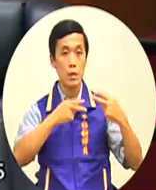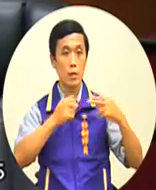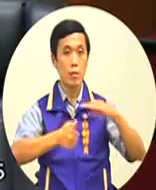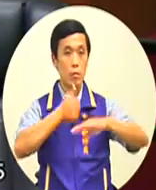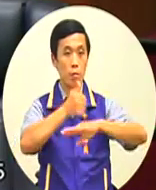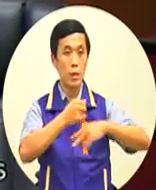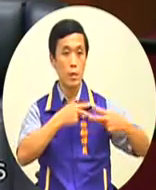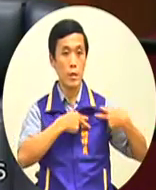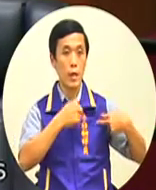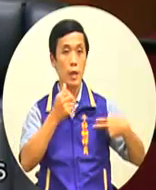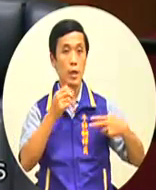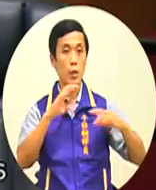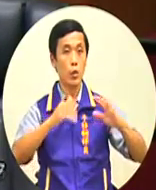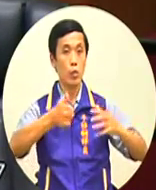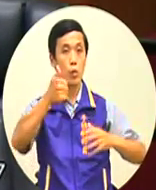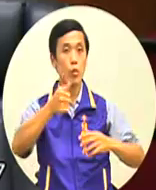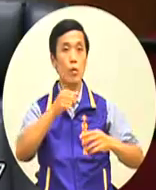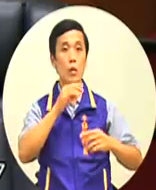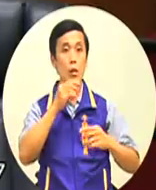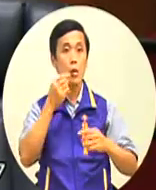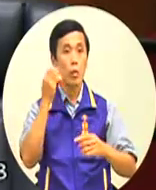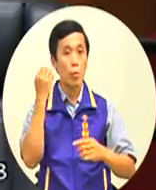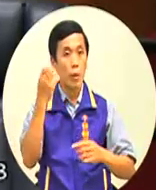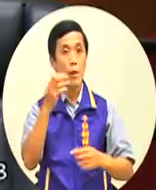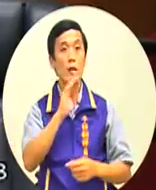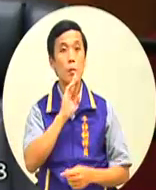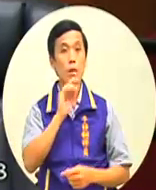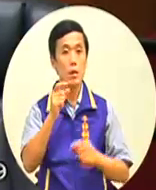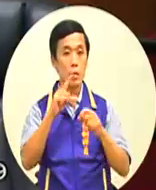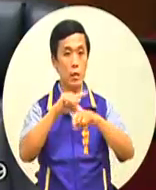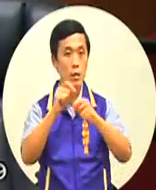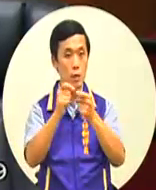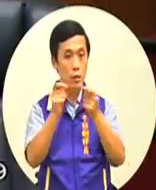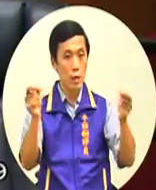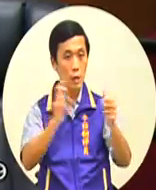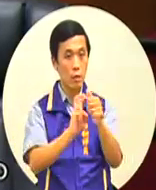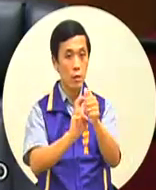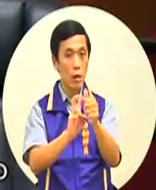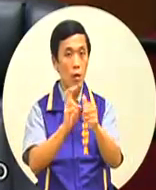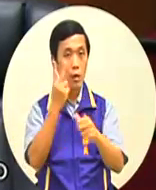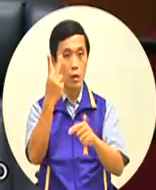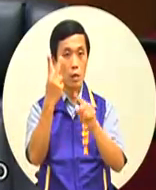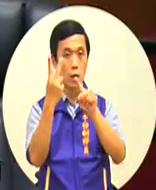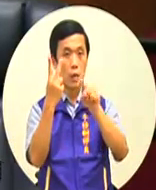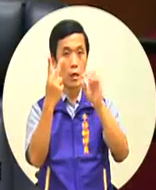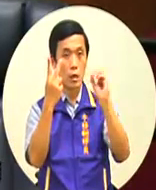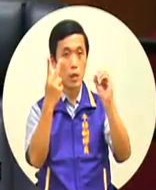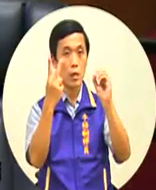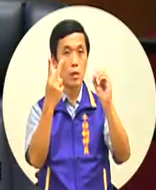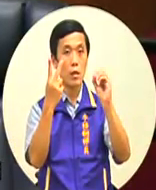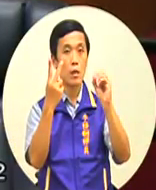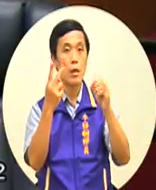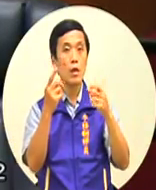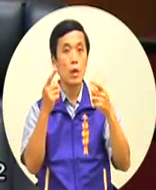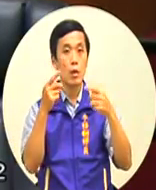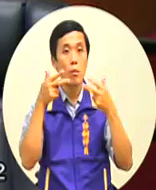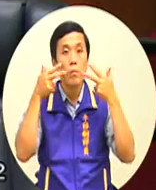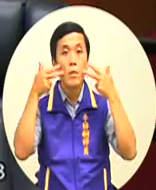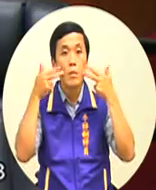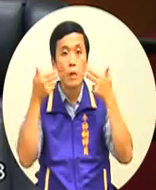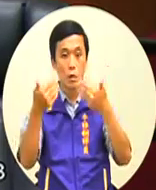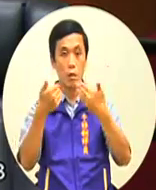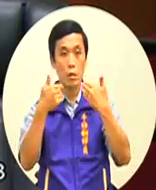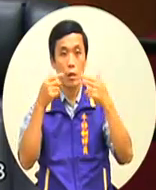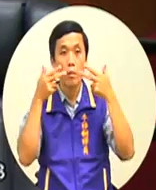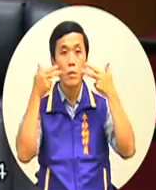的就是长照 2.0。 长照 2.0 在我们原住民来讲了，